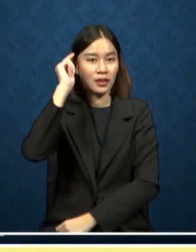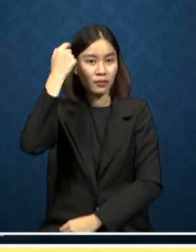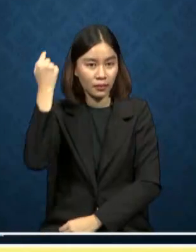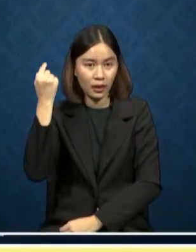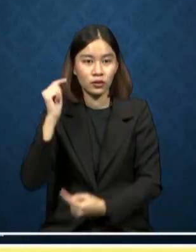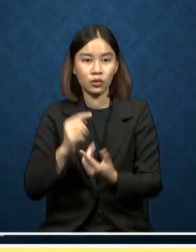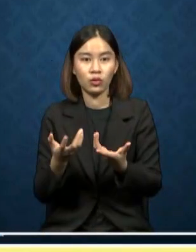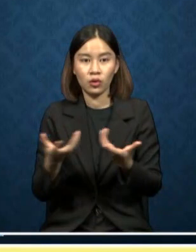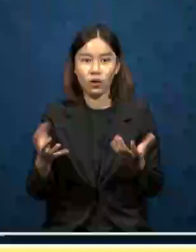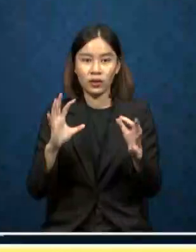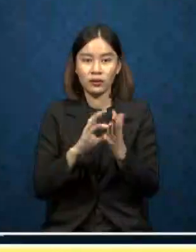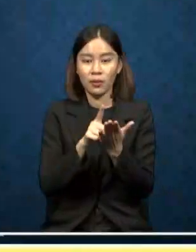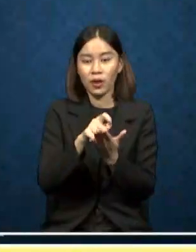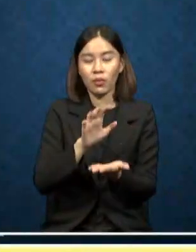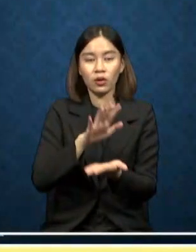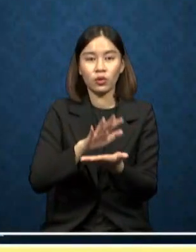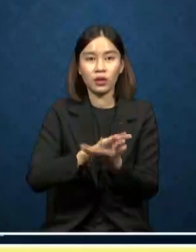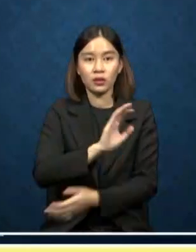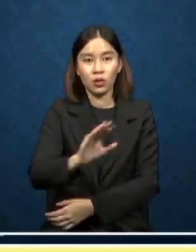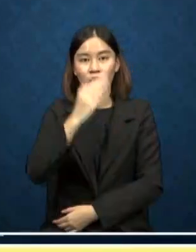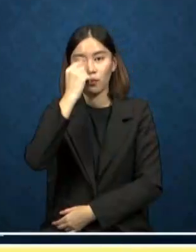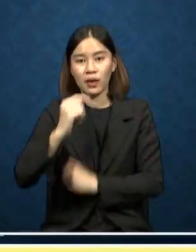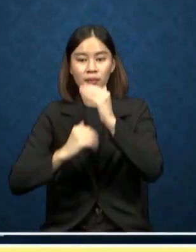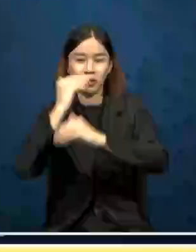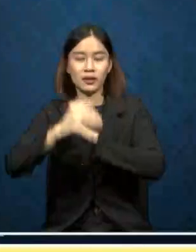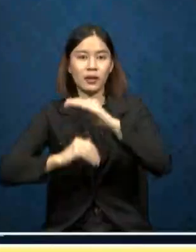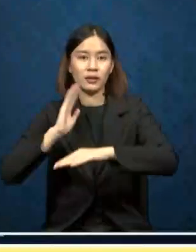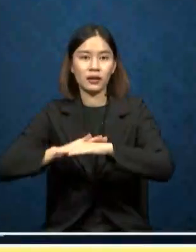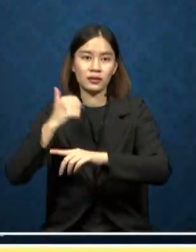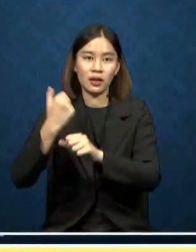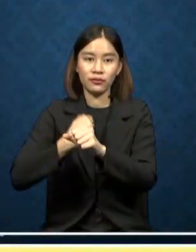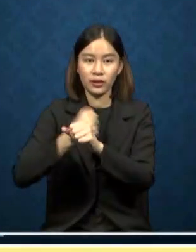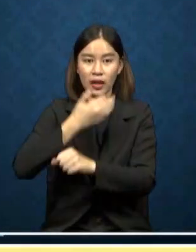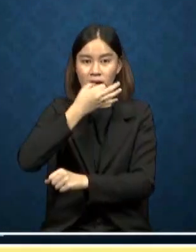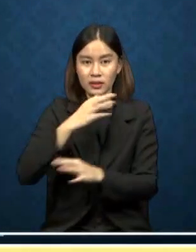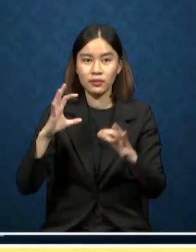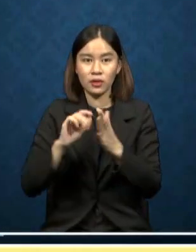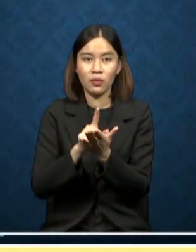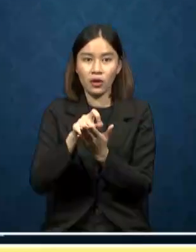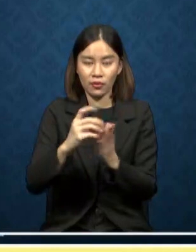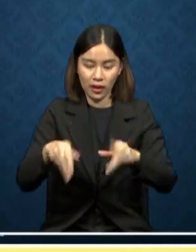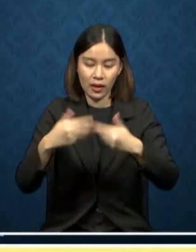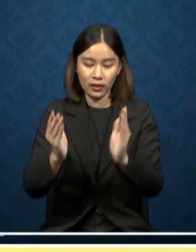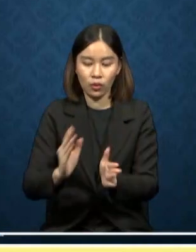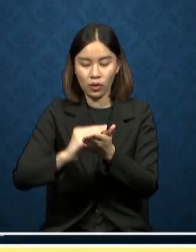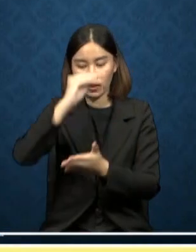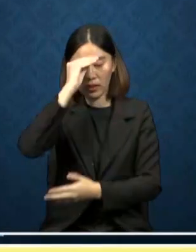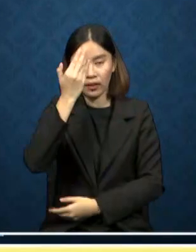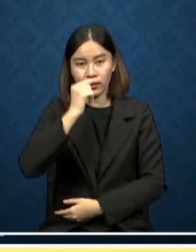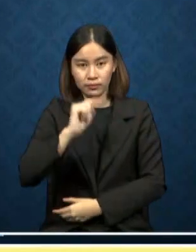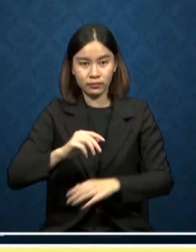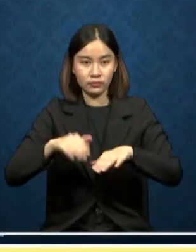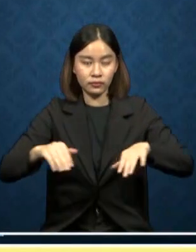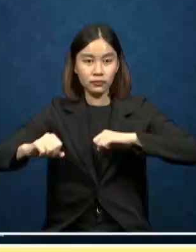ผลิตภัณฑ์ด้านหม่อนไหมในโรงเรียนเพื่อพัฒนาทักษะฝึกอาชีพด้านหม่อนไหมให้แก่เด็กนักเรียนเพื่อให้เด็กและ